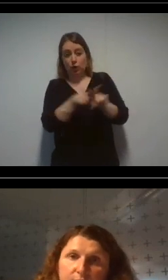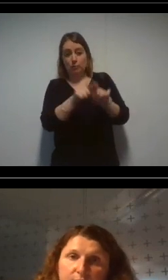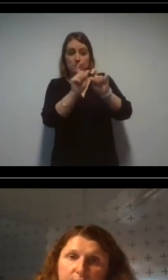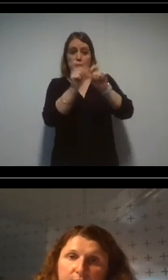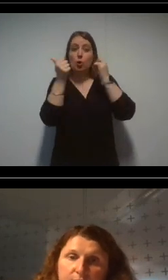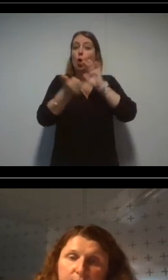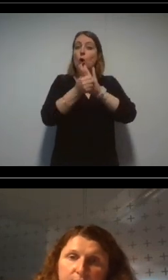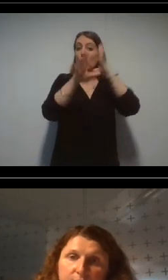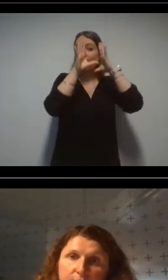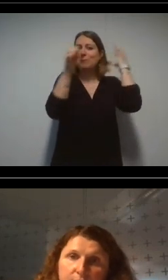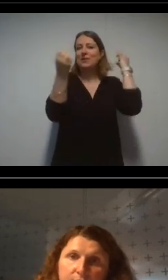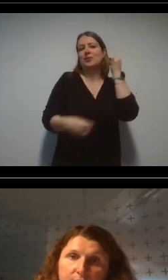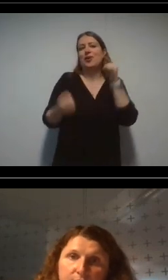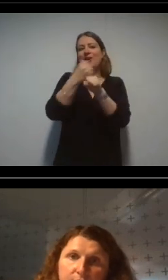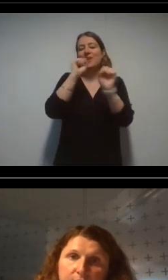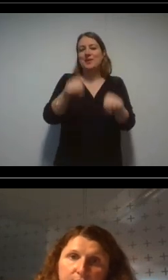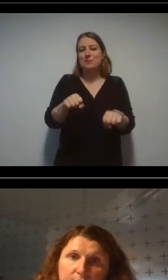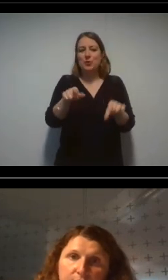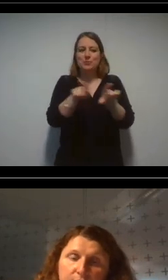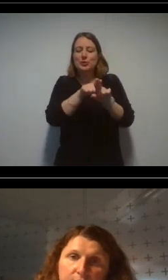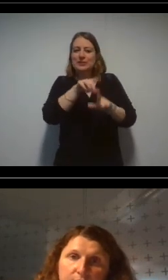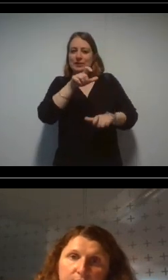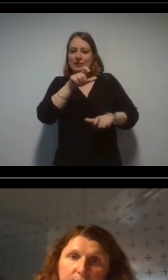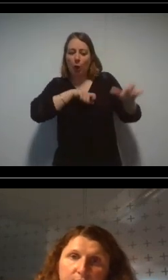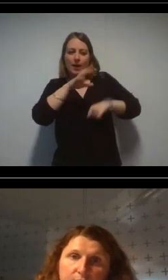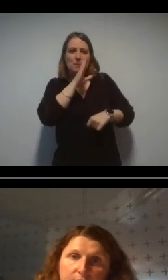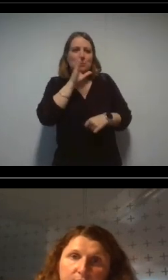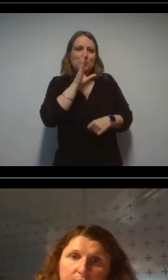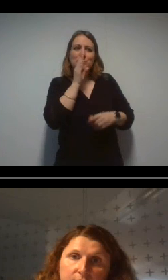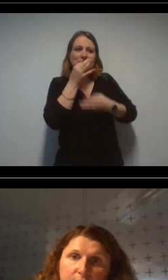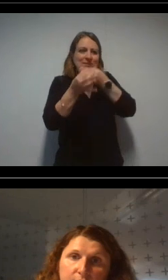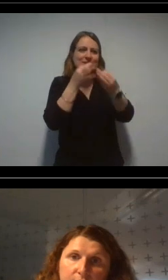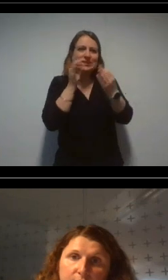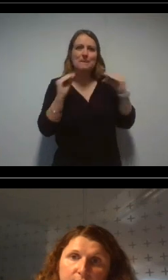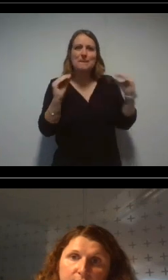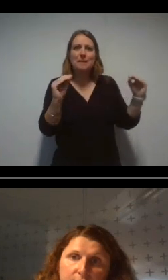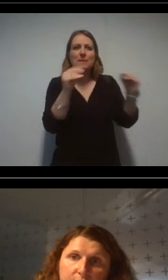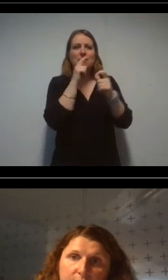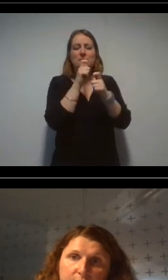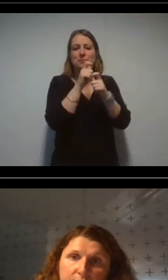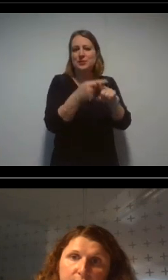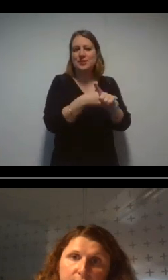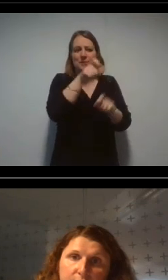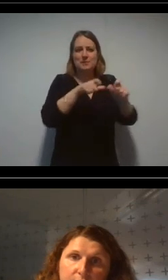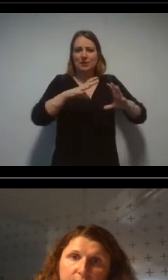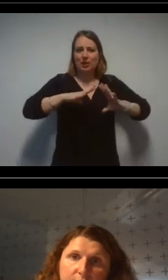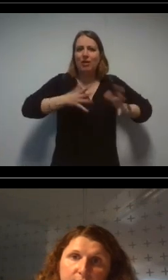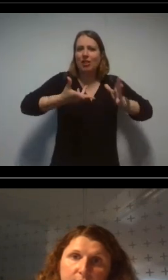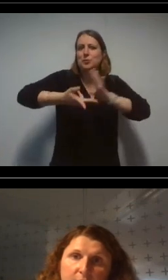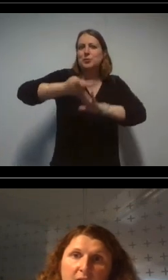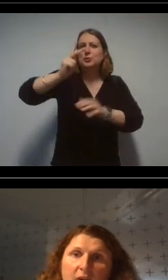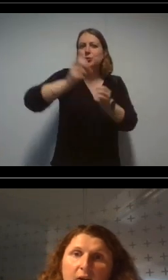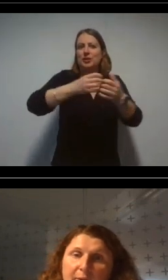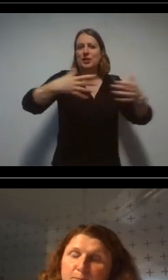oreille, et du coup, davantage de collaborateurs engagés au fur et à mesure.